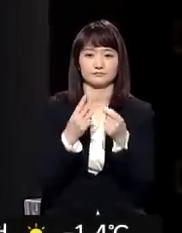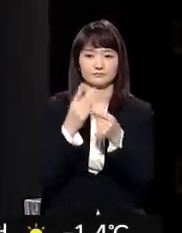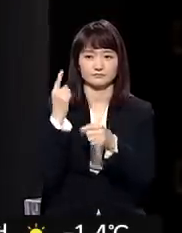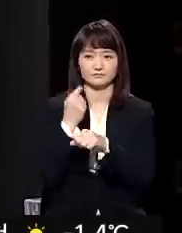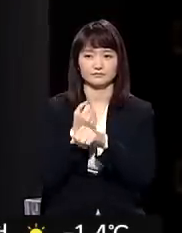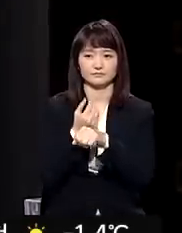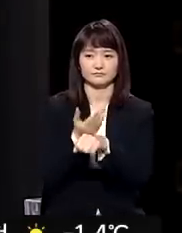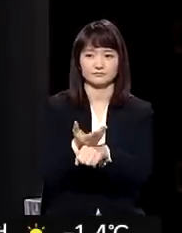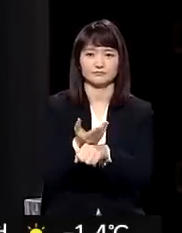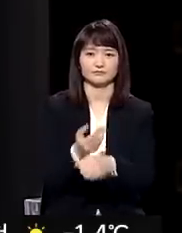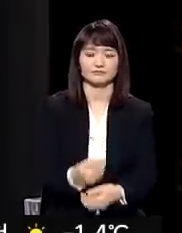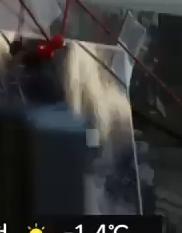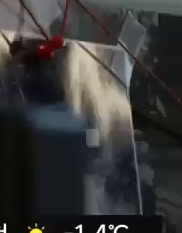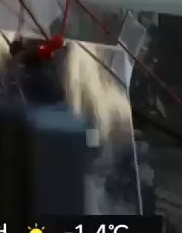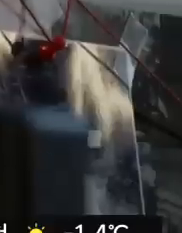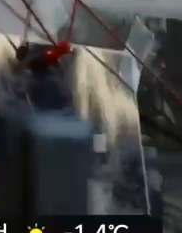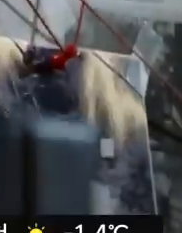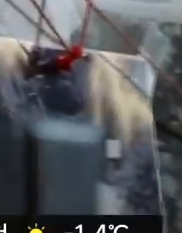이어갑니다